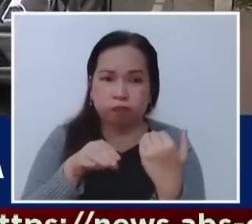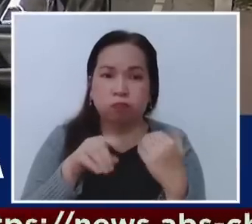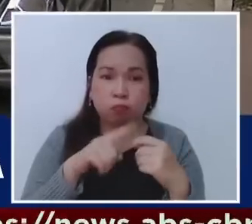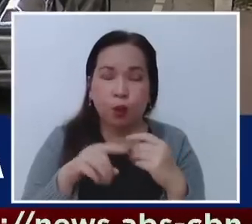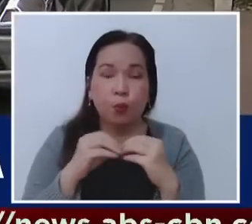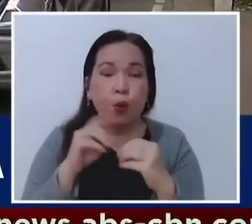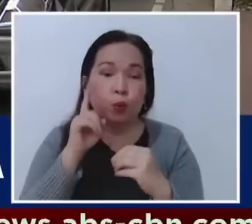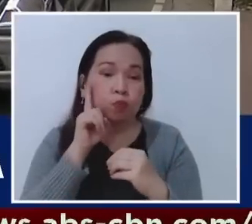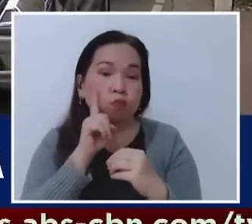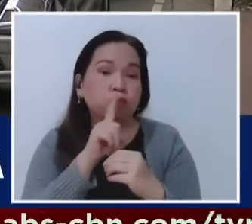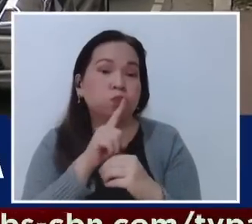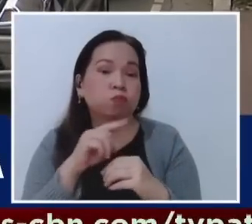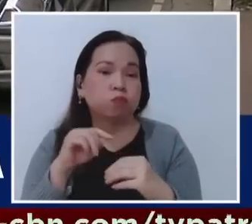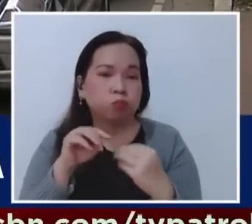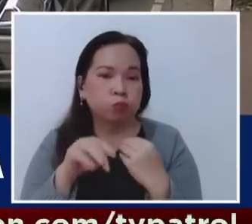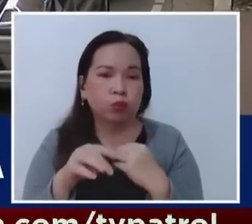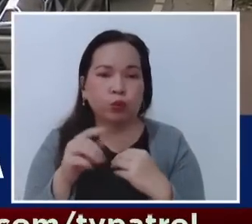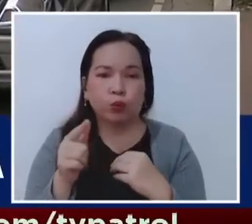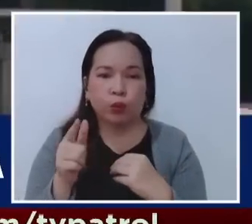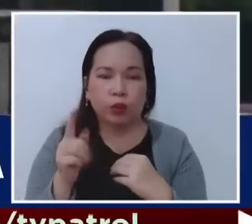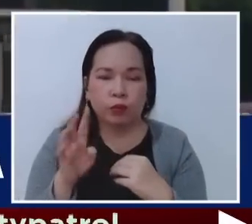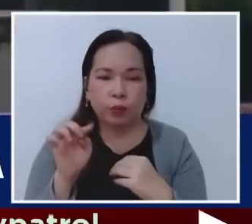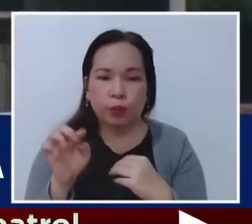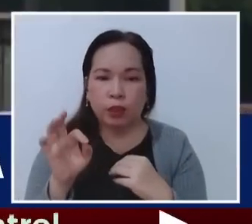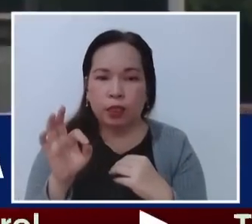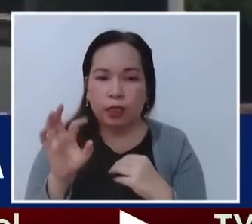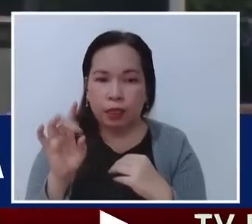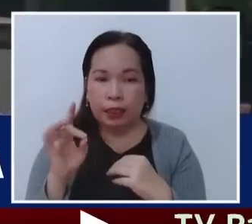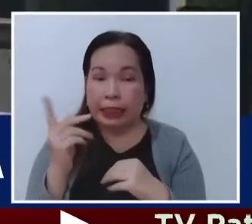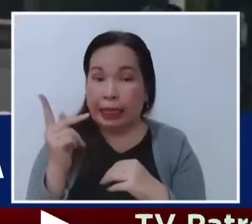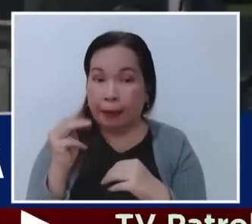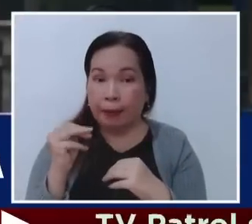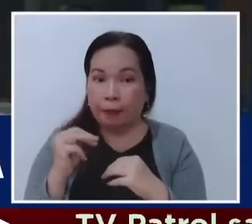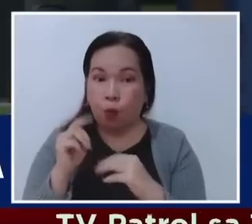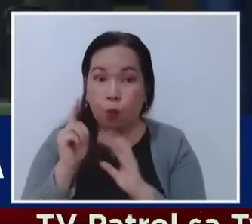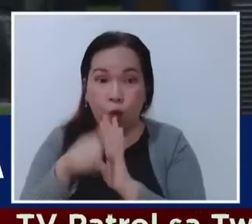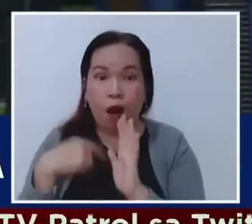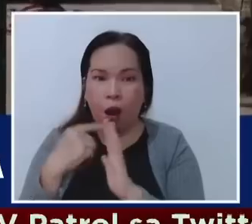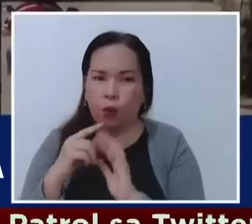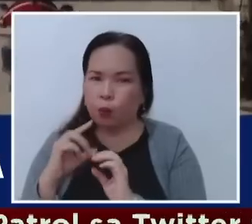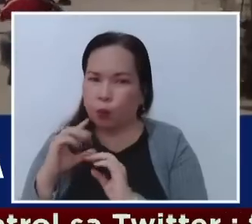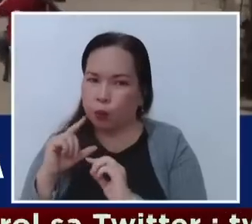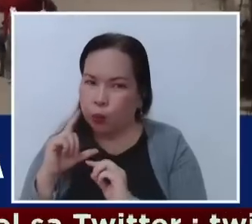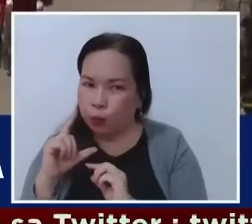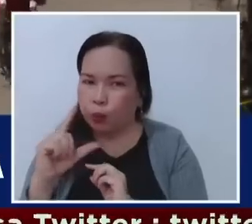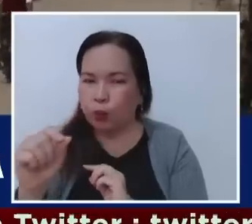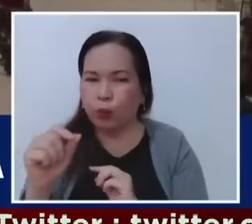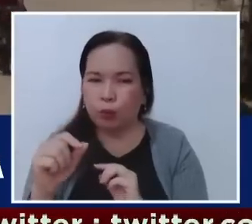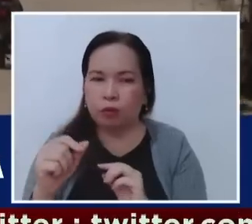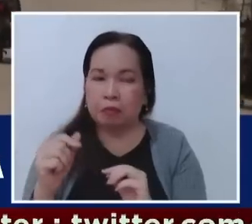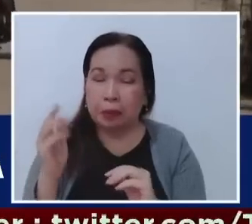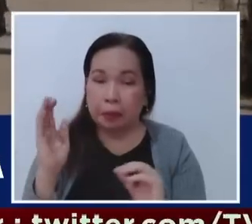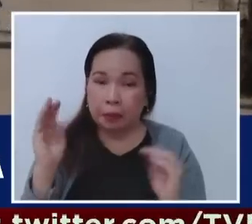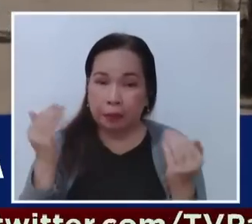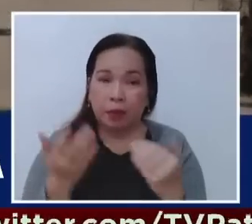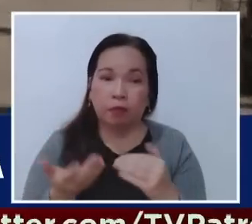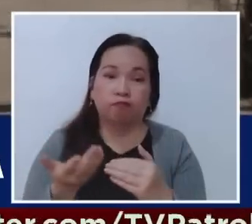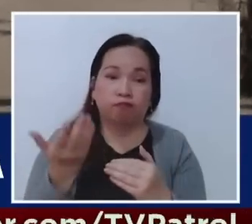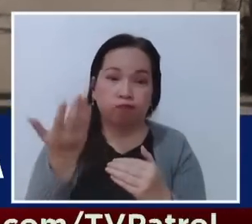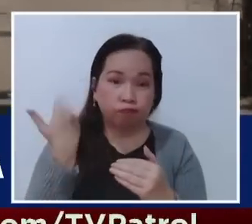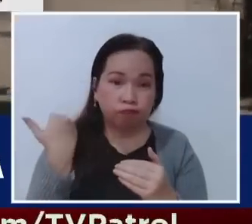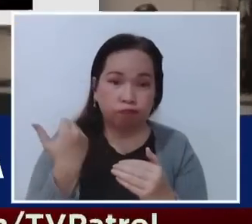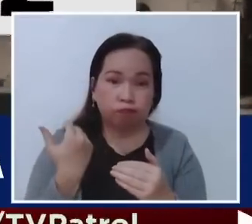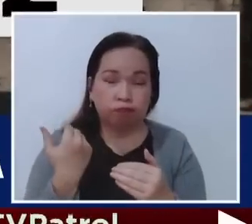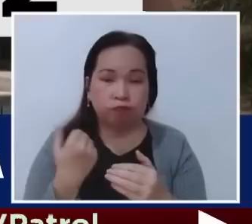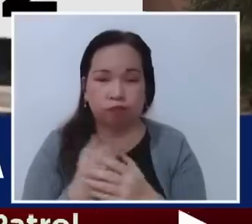biyahe. 24.98 kilometers per hour na ang naitalang travel speed ng sasakyan sa EDSA mula